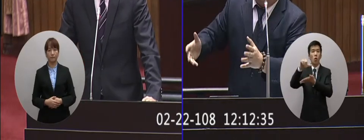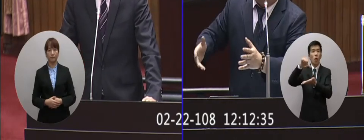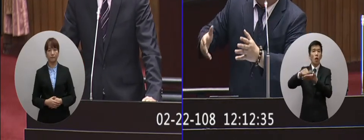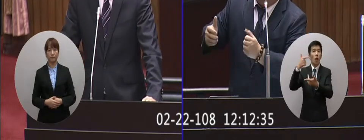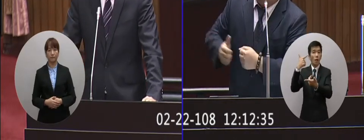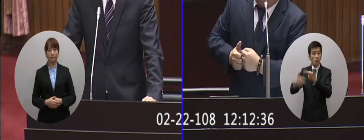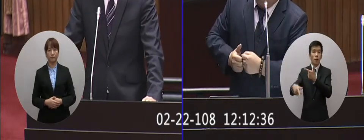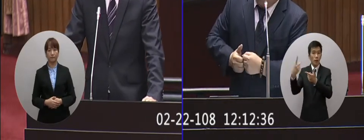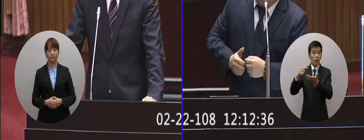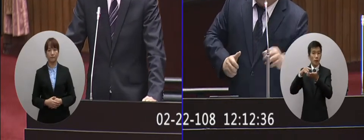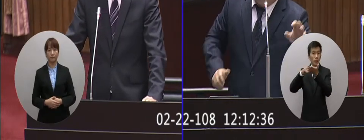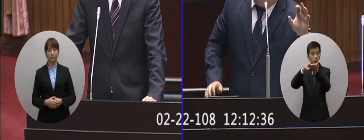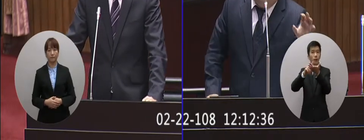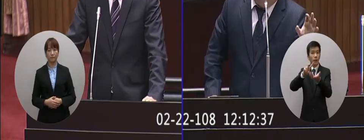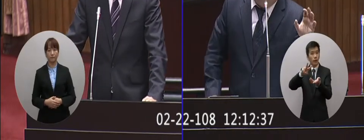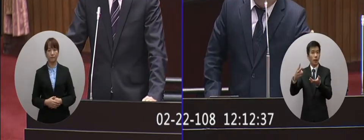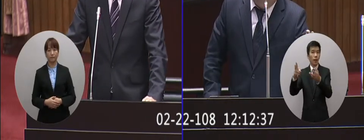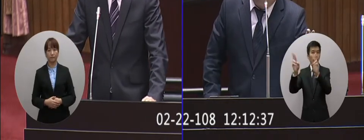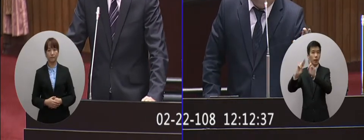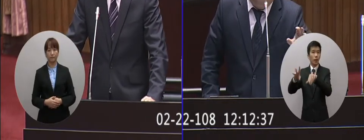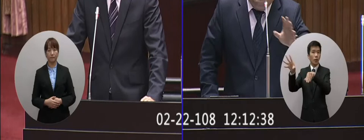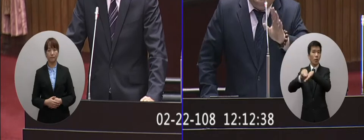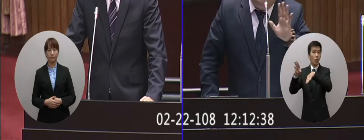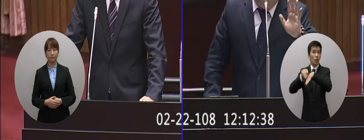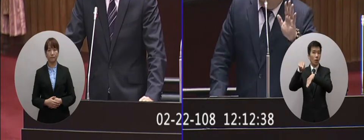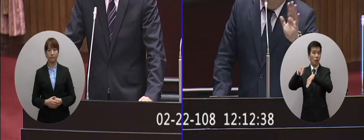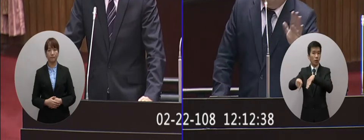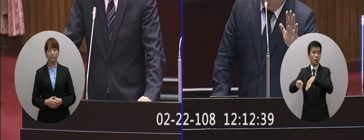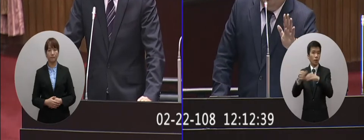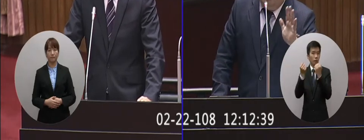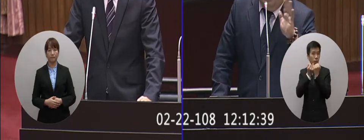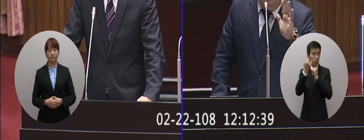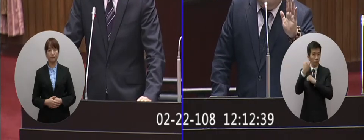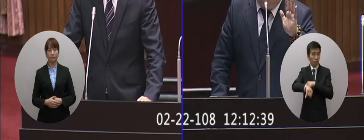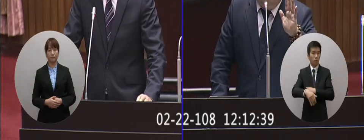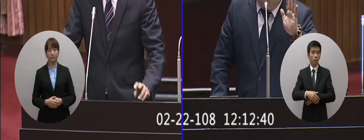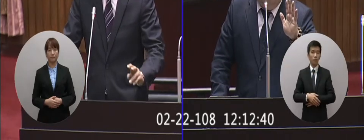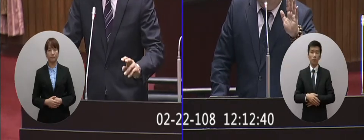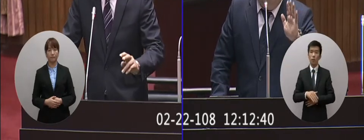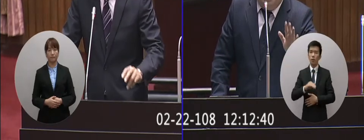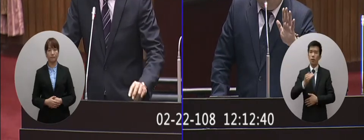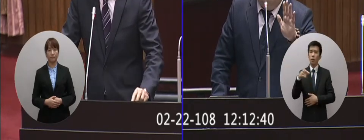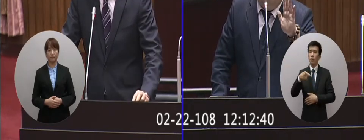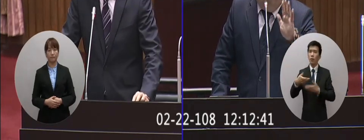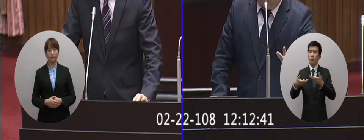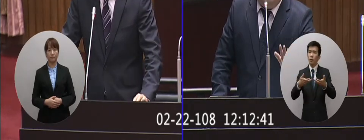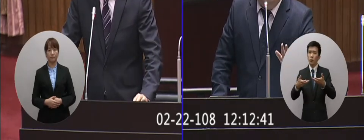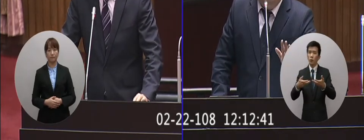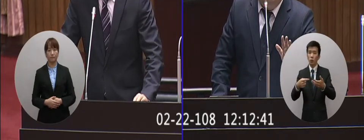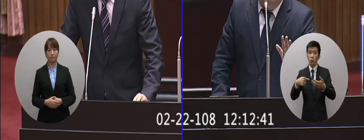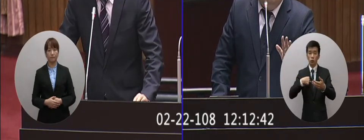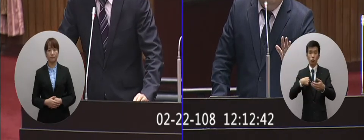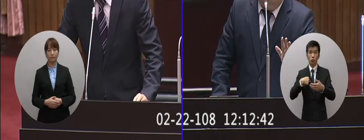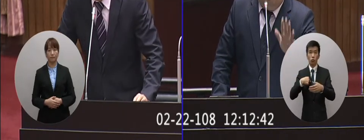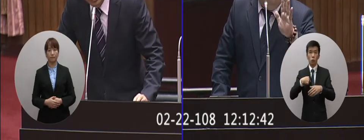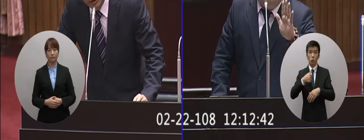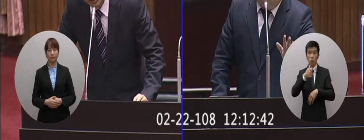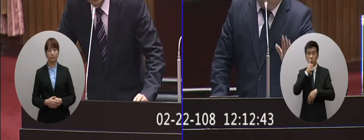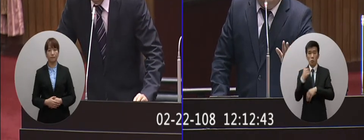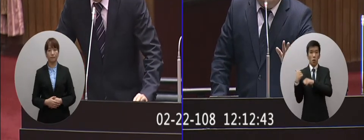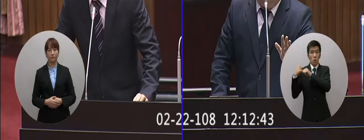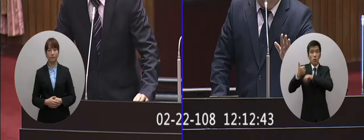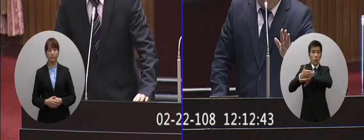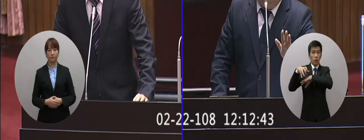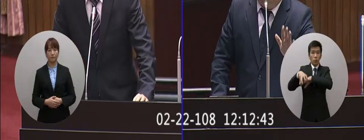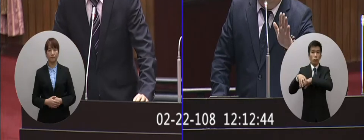尼的话，伊都要开来禁田，所以会有这样的道德风险。但是主委，这件事在我们布袋东时不会，哦，为